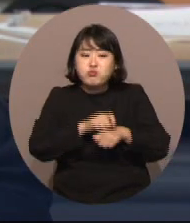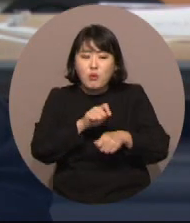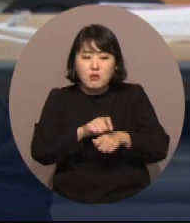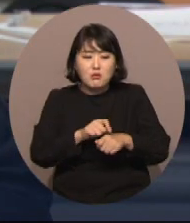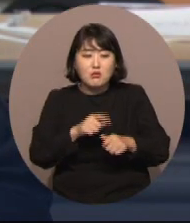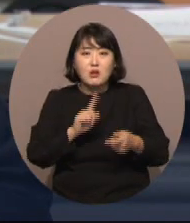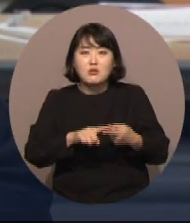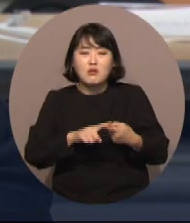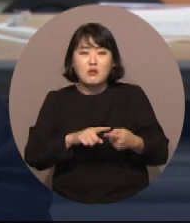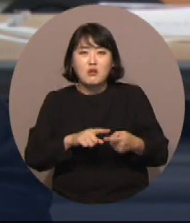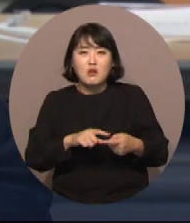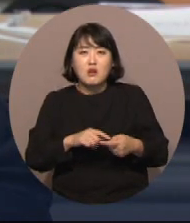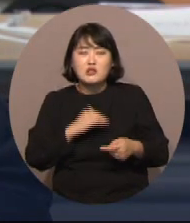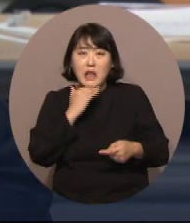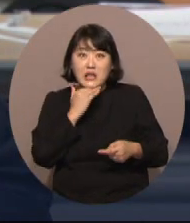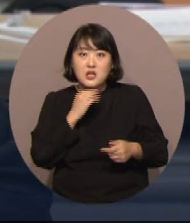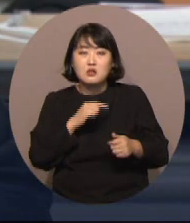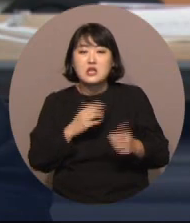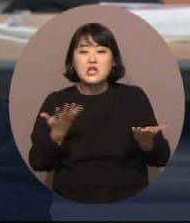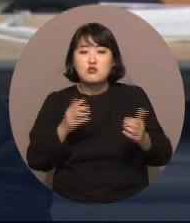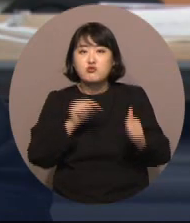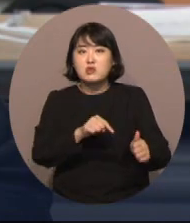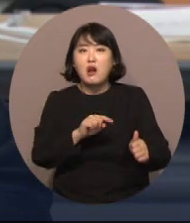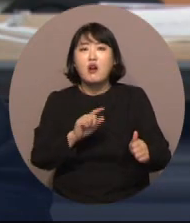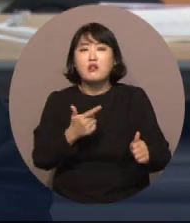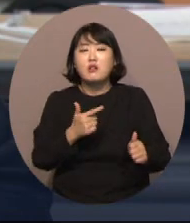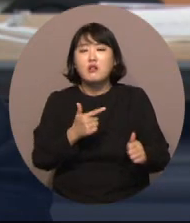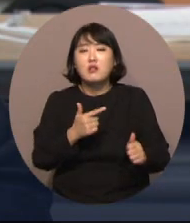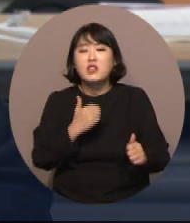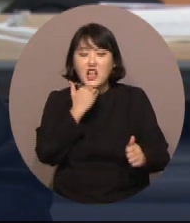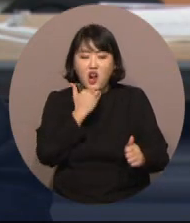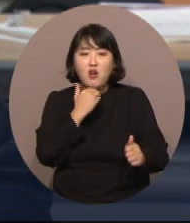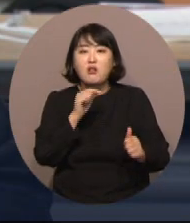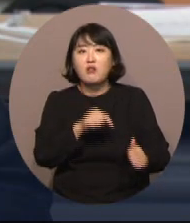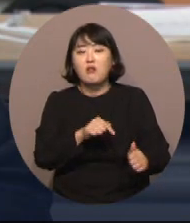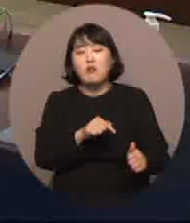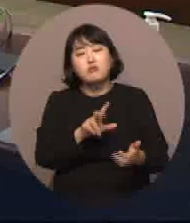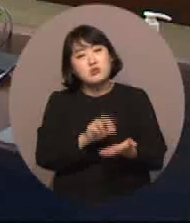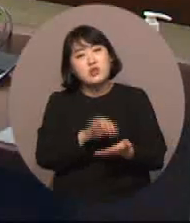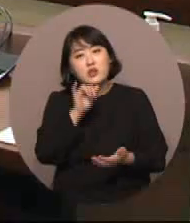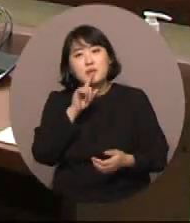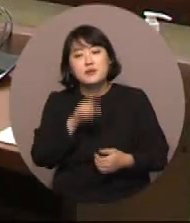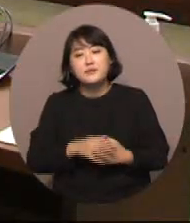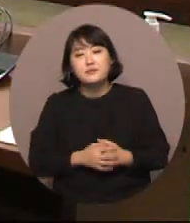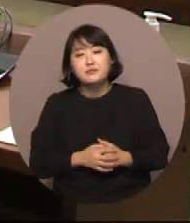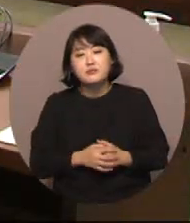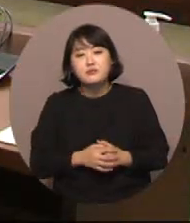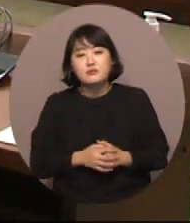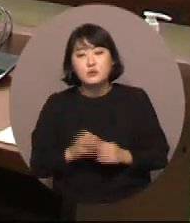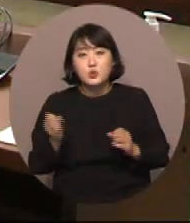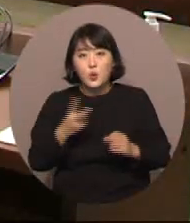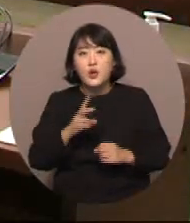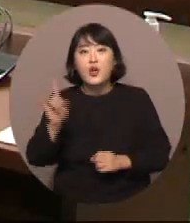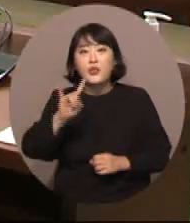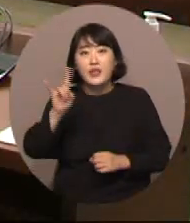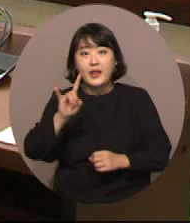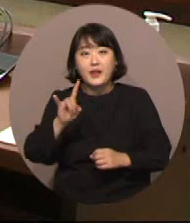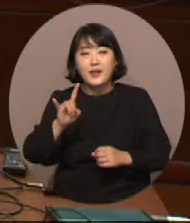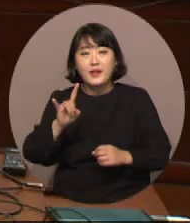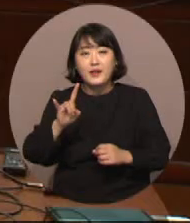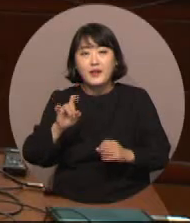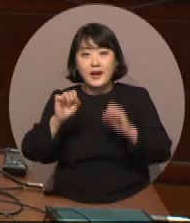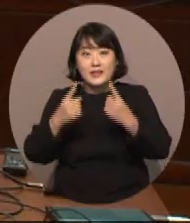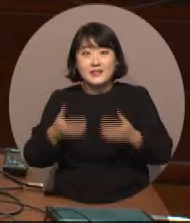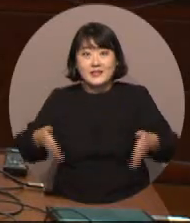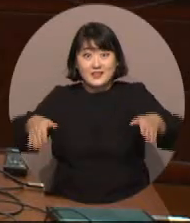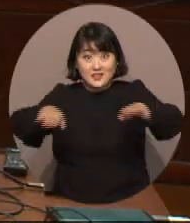가혹하게 대기 발령을 이렇게나 많이 하는 것은 문제가 있다고 생각이 되는데. 또 현대아울렛 화재 참사와 관련해선